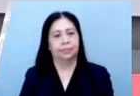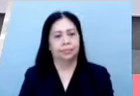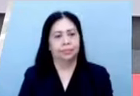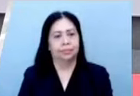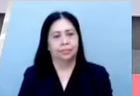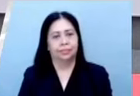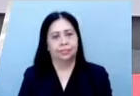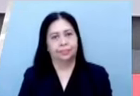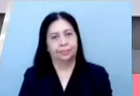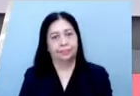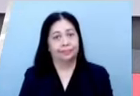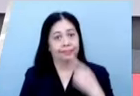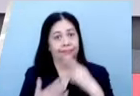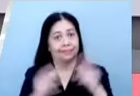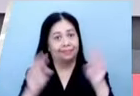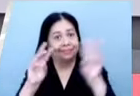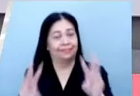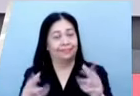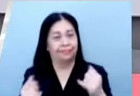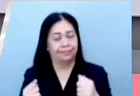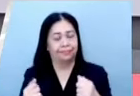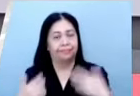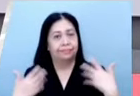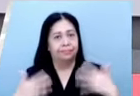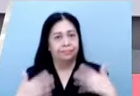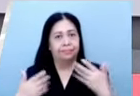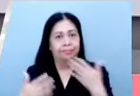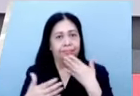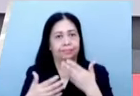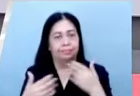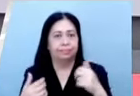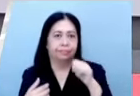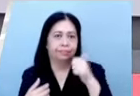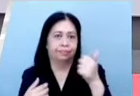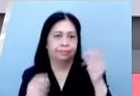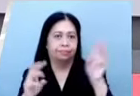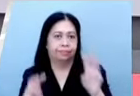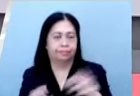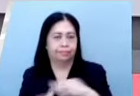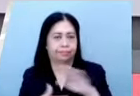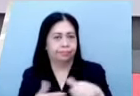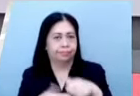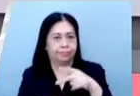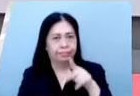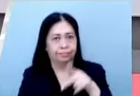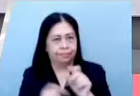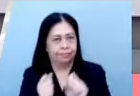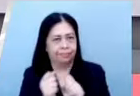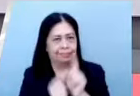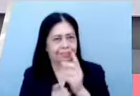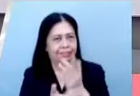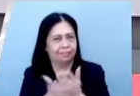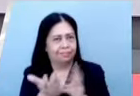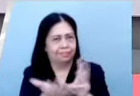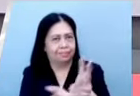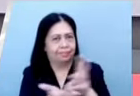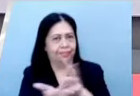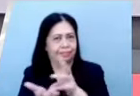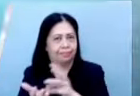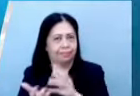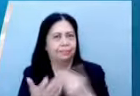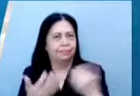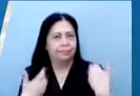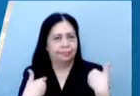Ulat panahon naman po tayo, maaliwalas ang panahon bukas sa halos buong bansa, maliban lang sa ilang lugar kung saan may tsansa ng